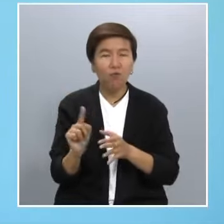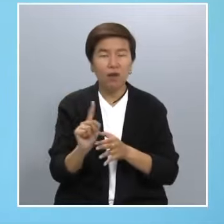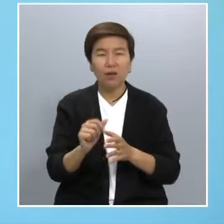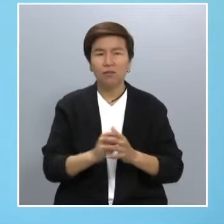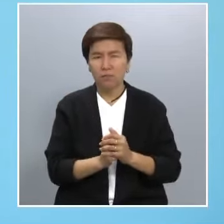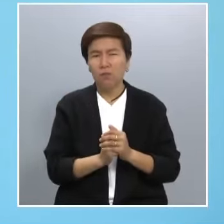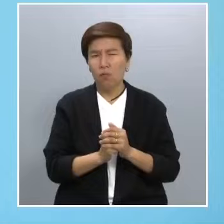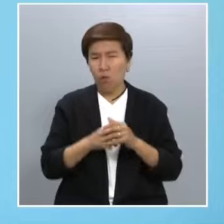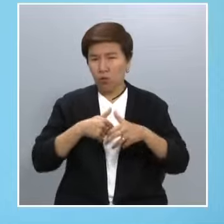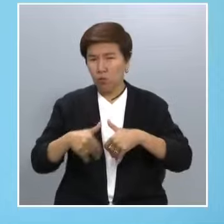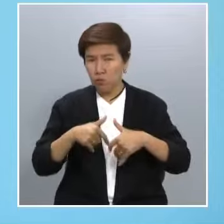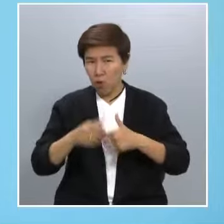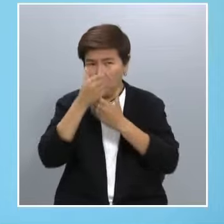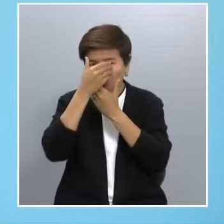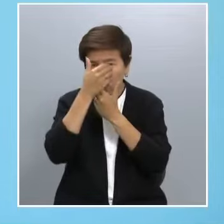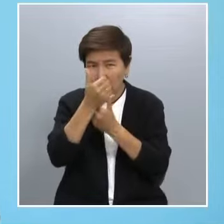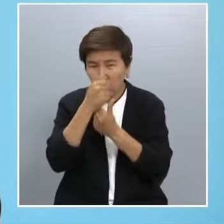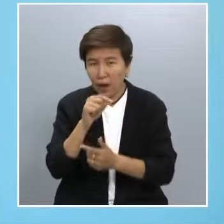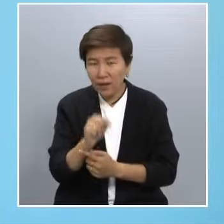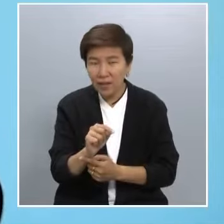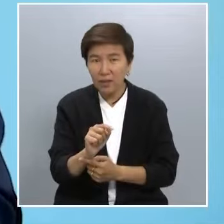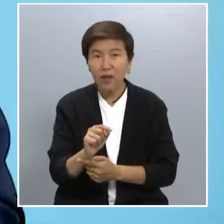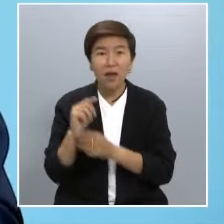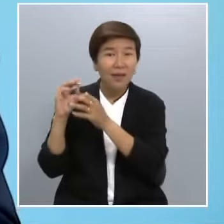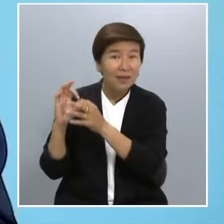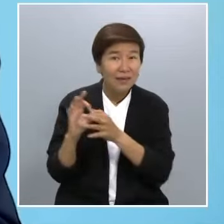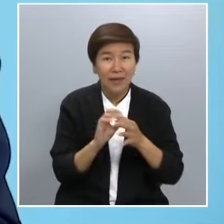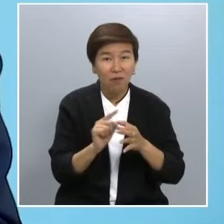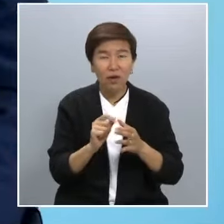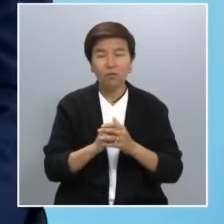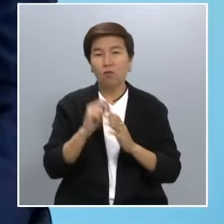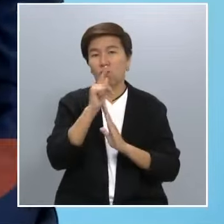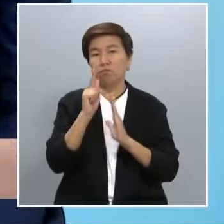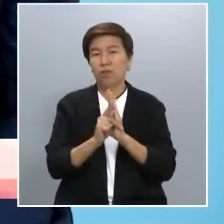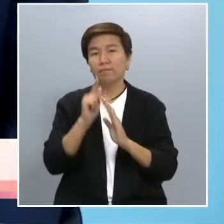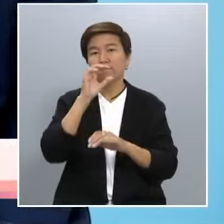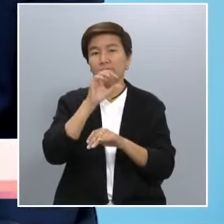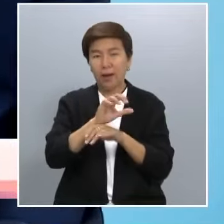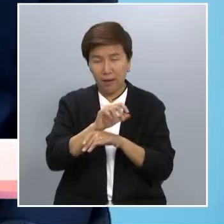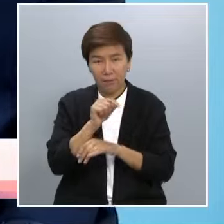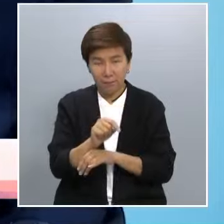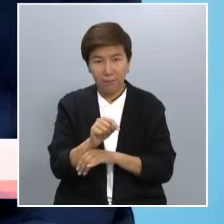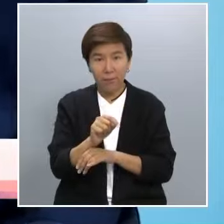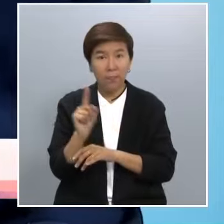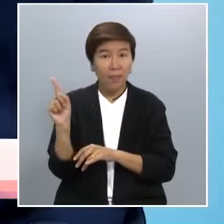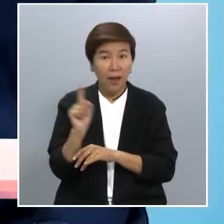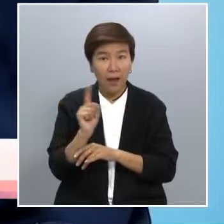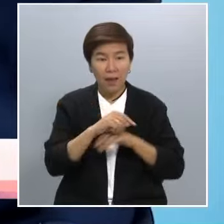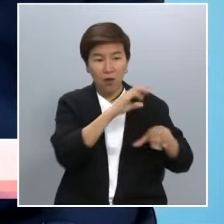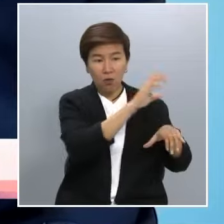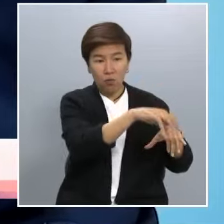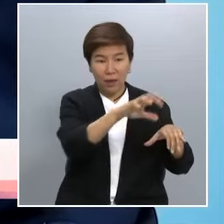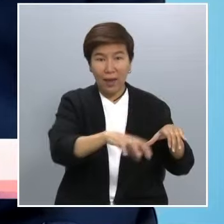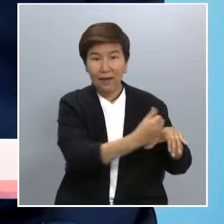องที่สังคมให้ความสนใจเป็นประเด็นที่เกี่ยวข้องกับการบังคับใช้กฎหมายก็มีความเห็นว่าจะเชิญหน่วยงาน3หน่วยง